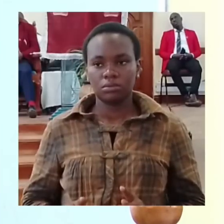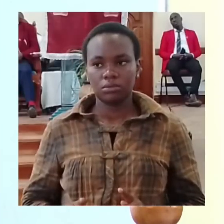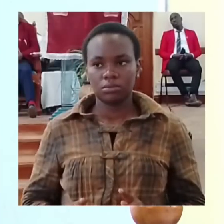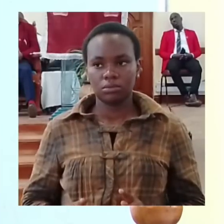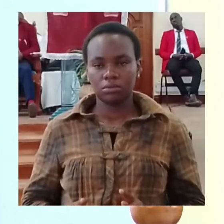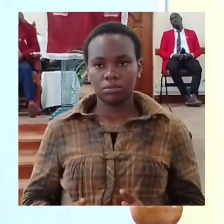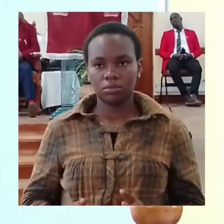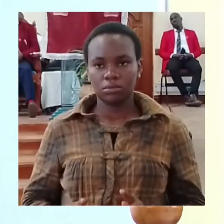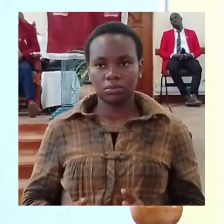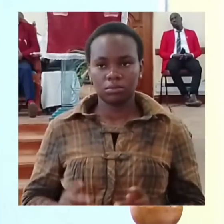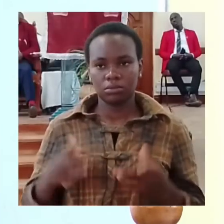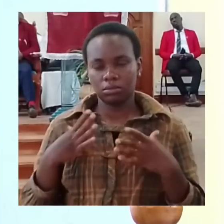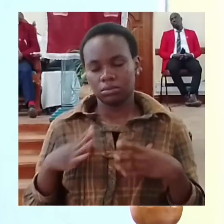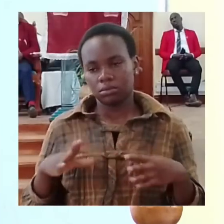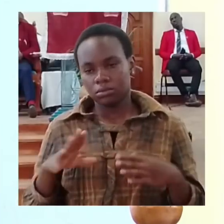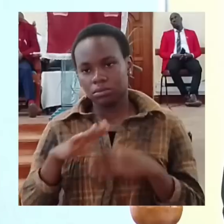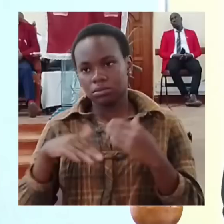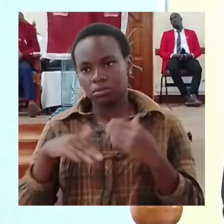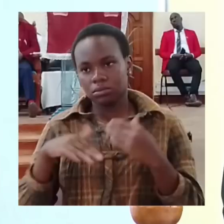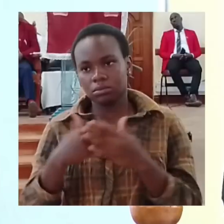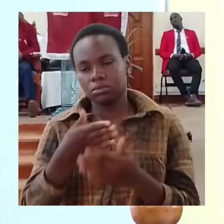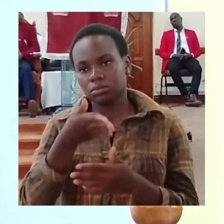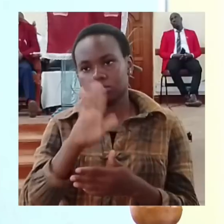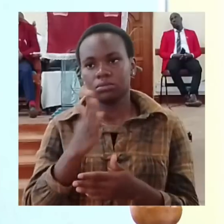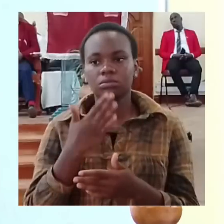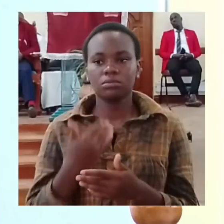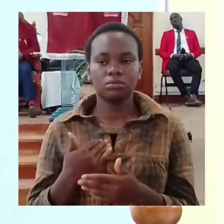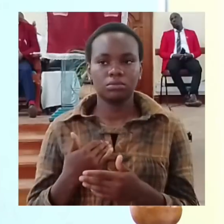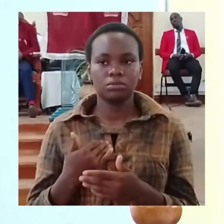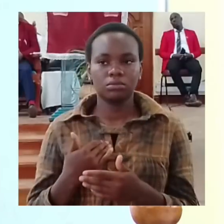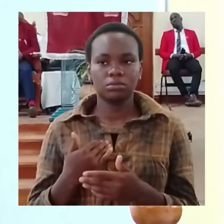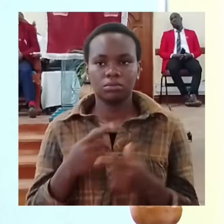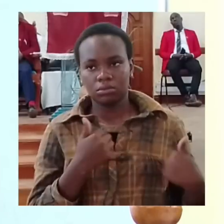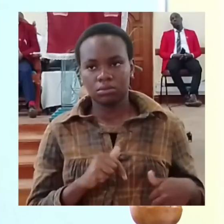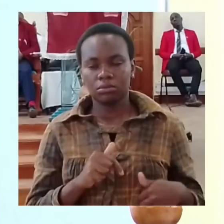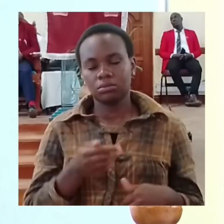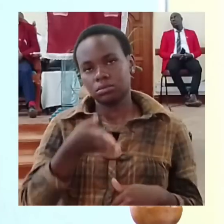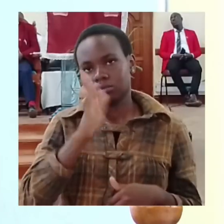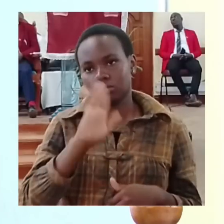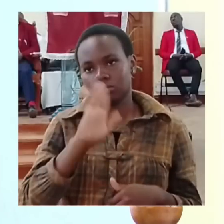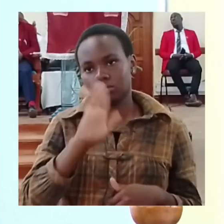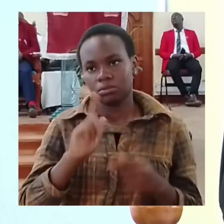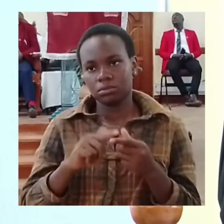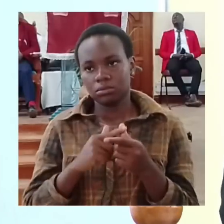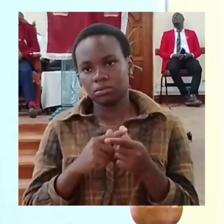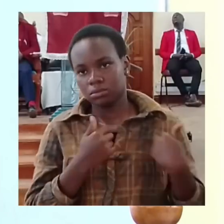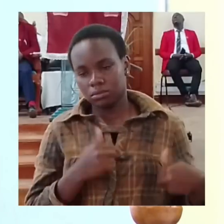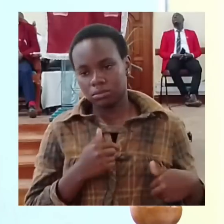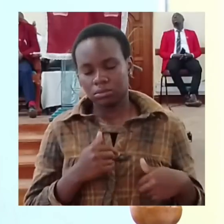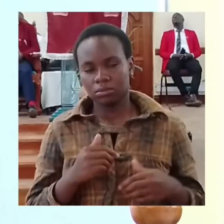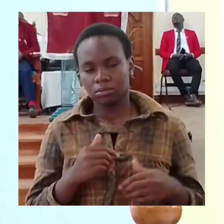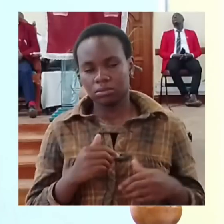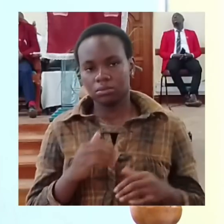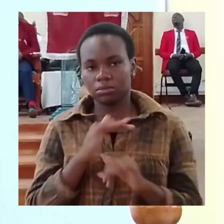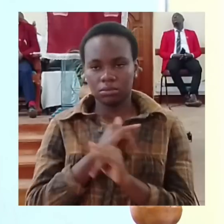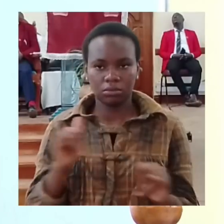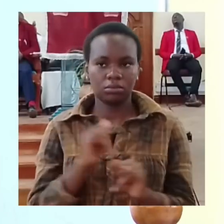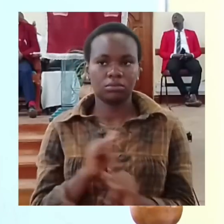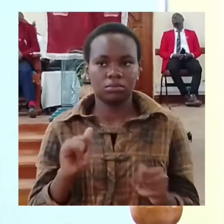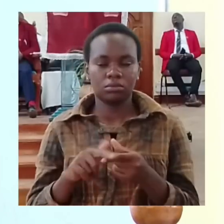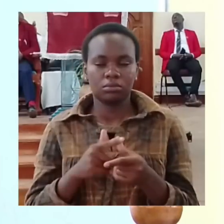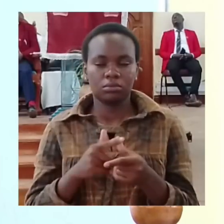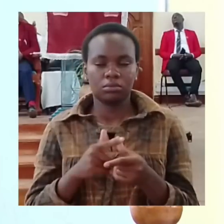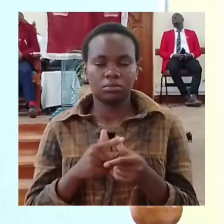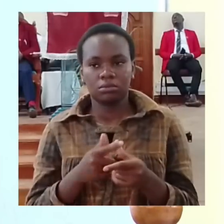Tũgakworota mao. No ngoro ĩrĩa Ngai arenda Ngai arenda ngoro ĩrĩa ĩrathiĩ mbere yake ĩrĩ thuthĩku.